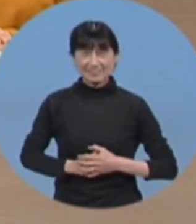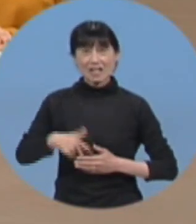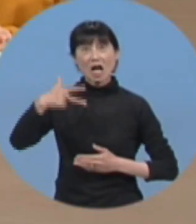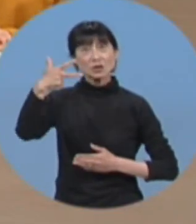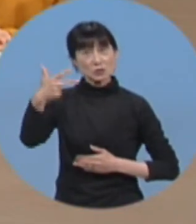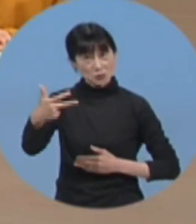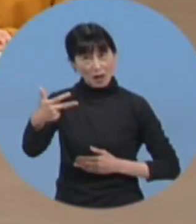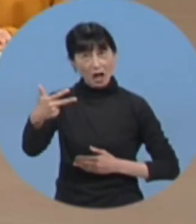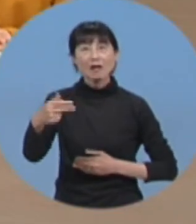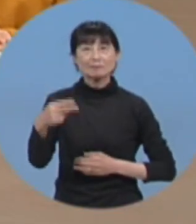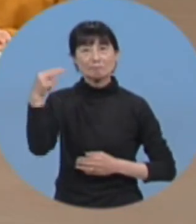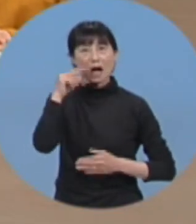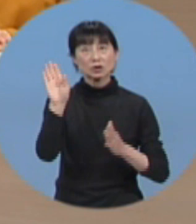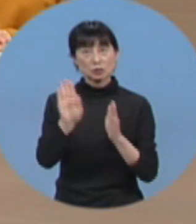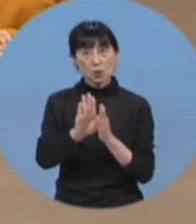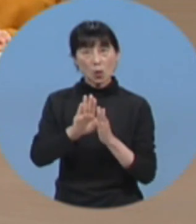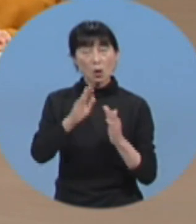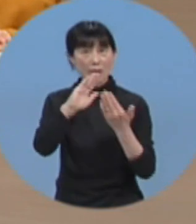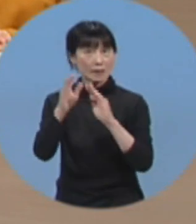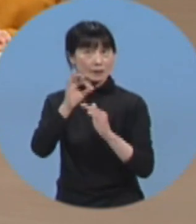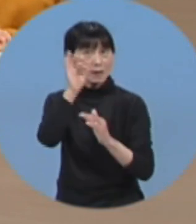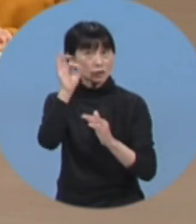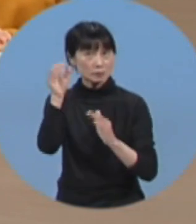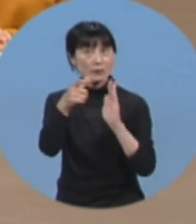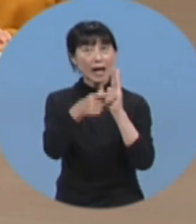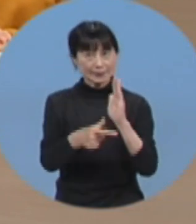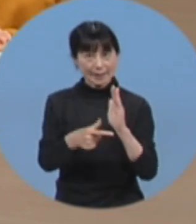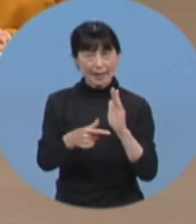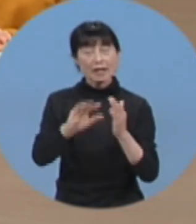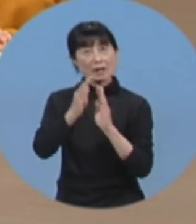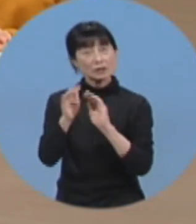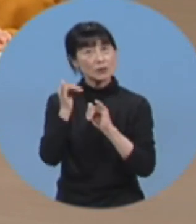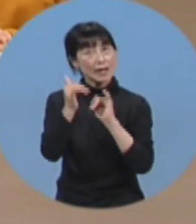県、来週の特集は松戸町巡りと題して町の